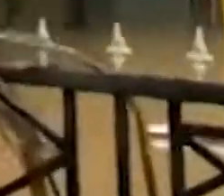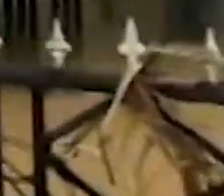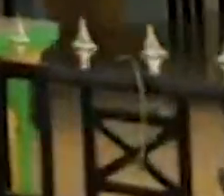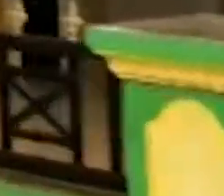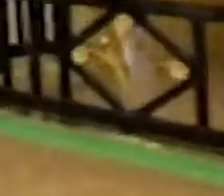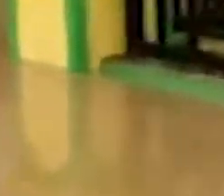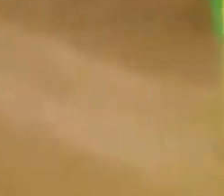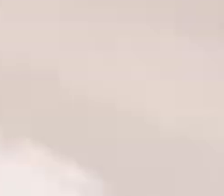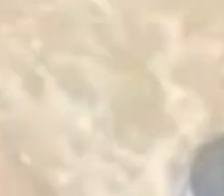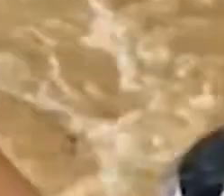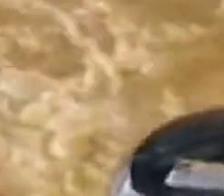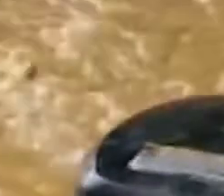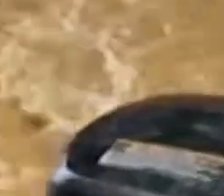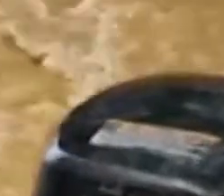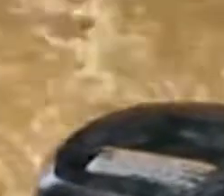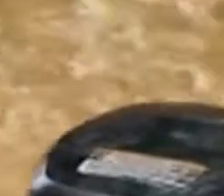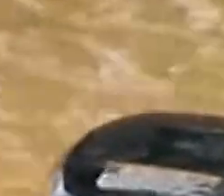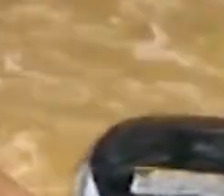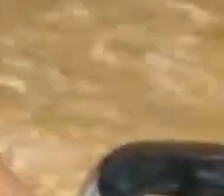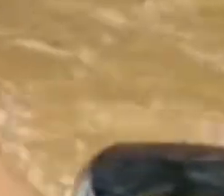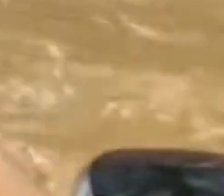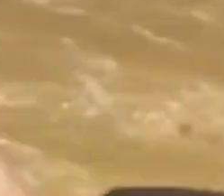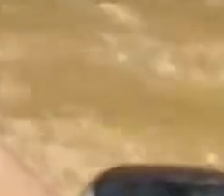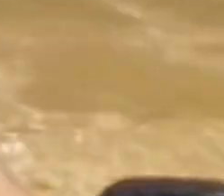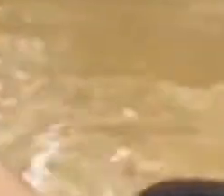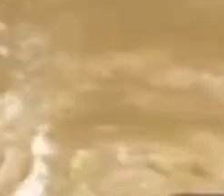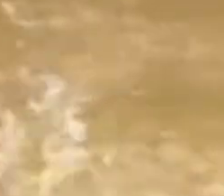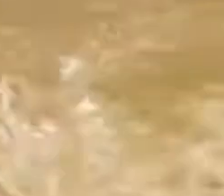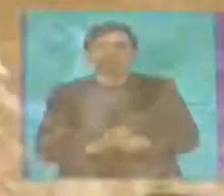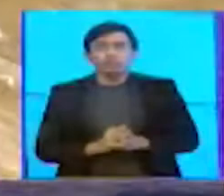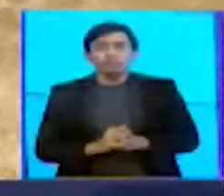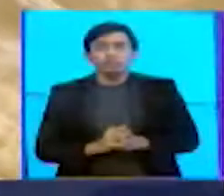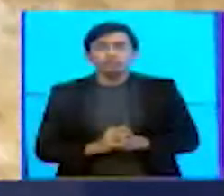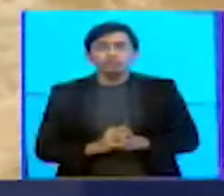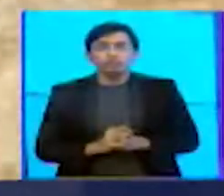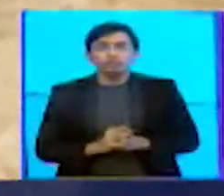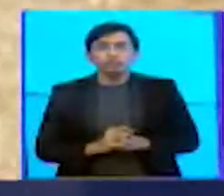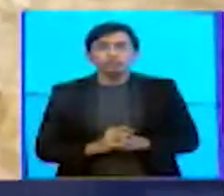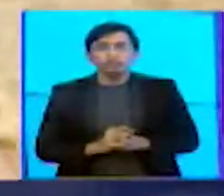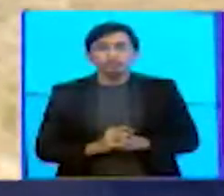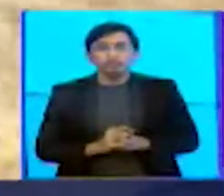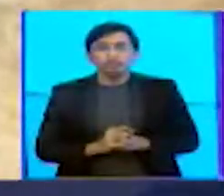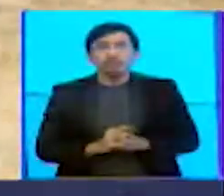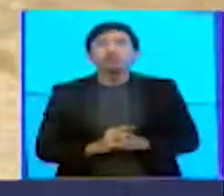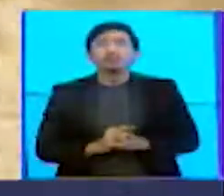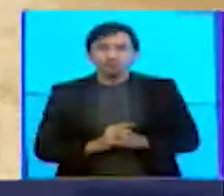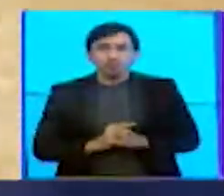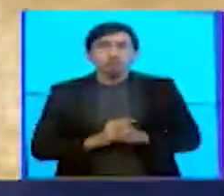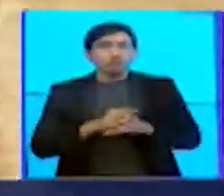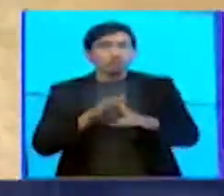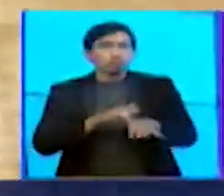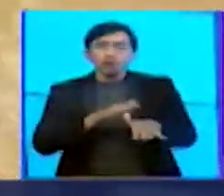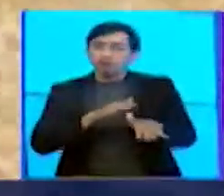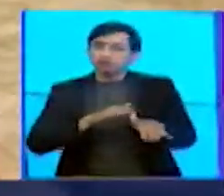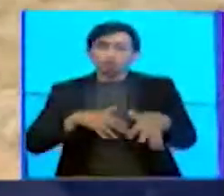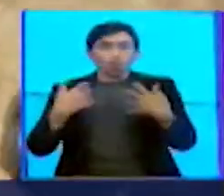bertahan. Yang dibagi-bagi, ada yang dari piket nol karena macet total, ada yang Senduro, ada yang di